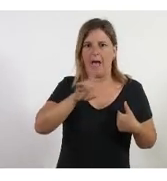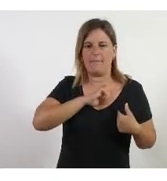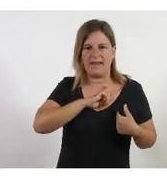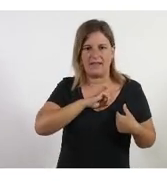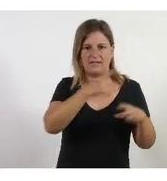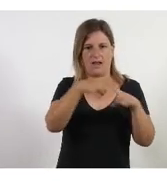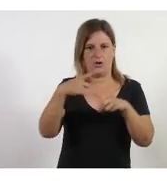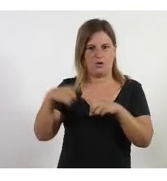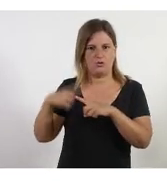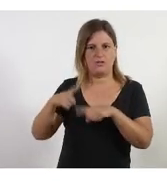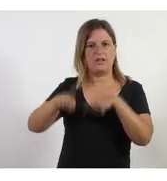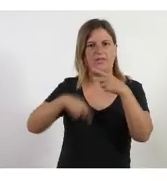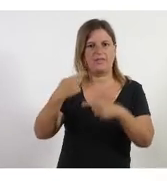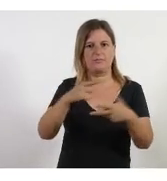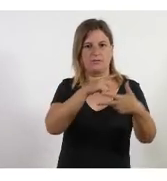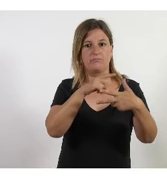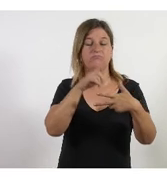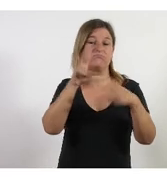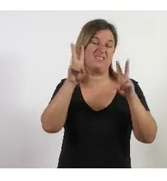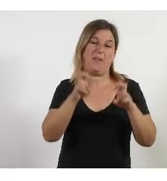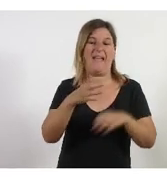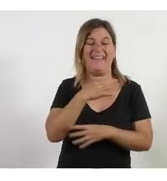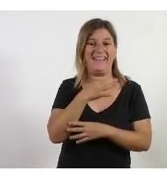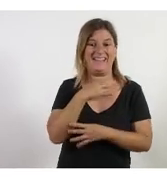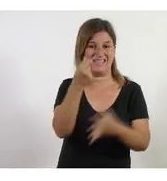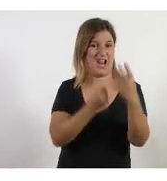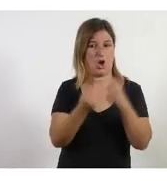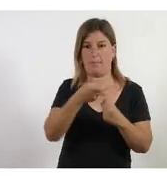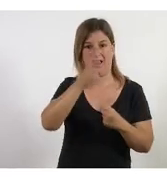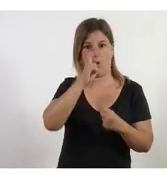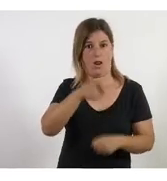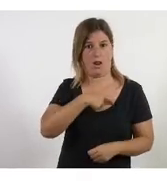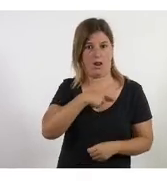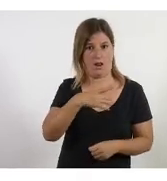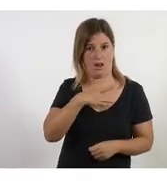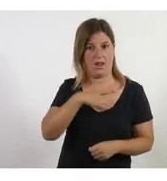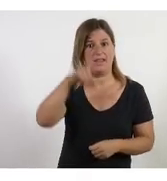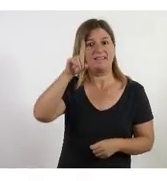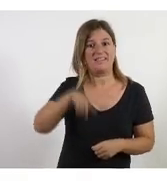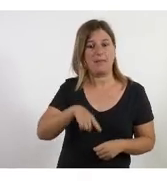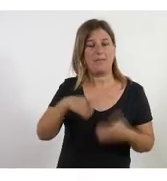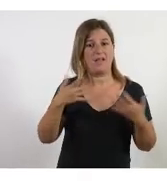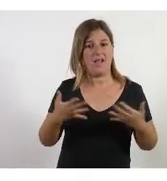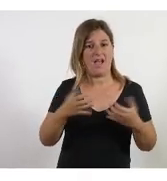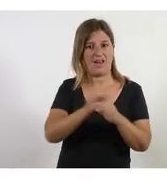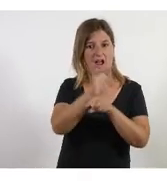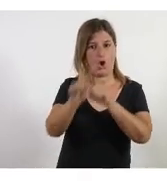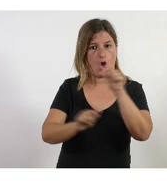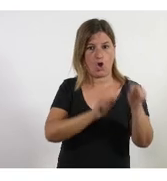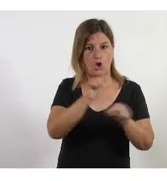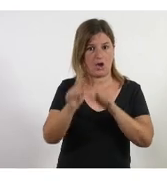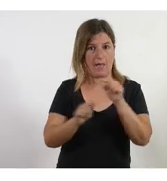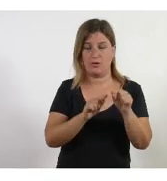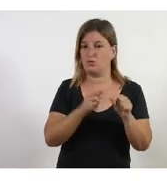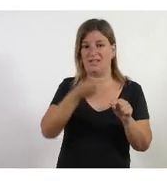crisi econòmica, tres quarts de lo mateix. I l'experiència que estem tenint ara amb el virus, doncs